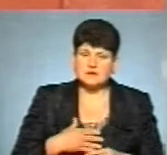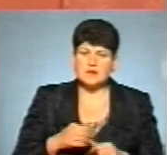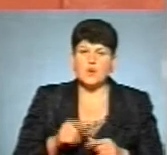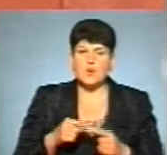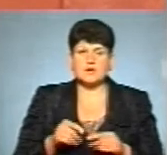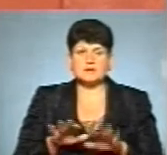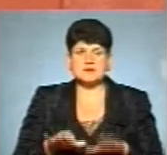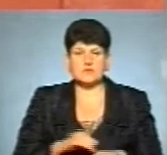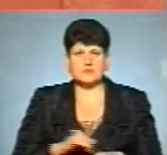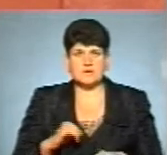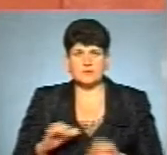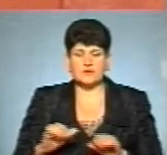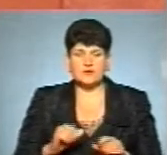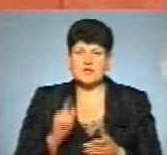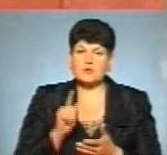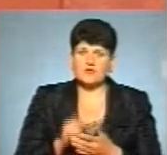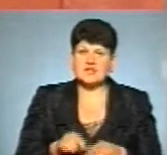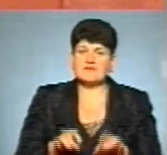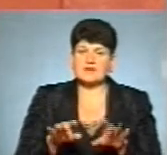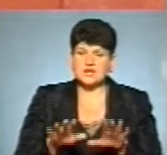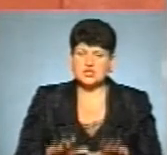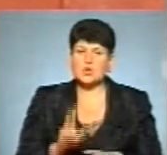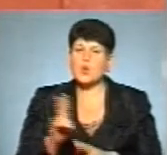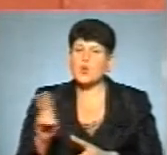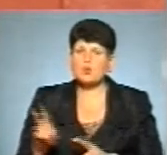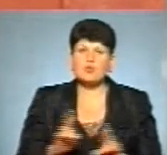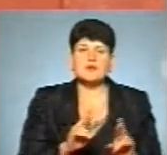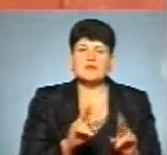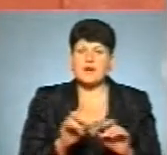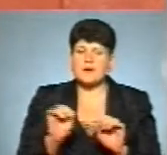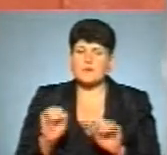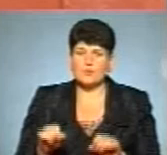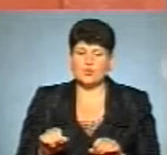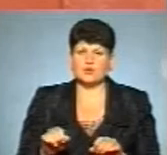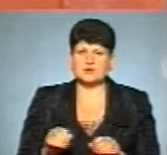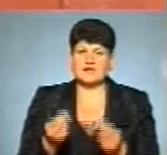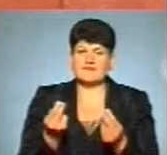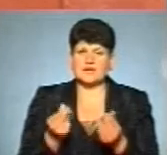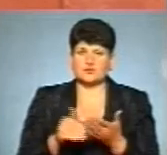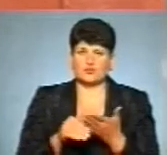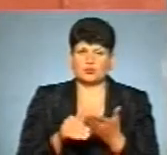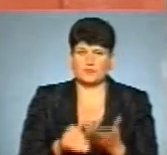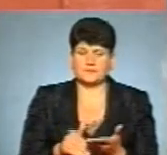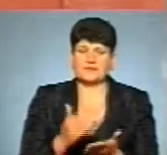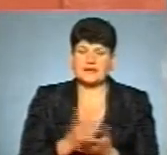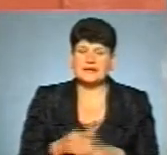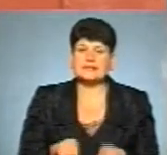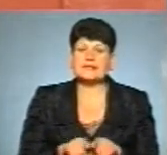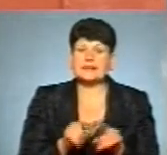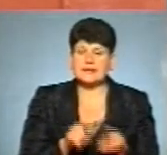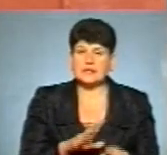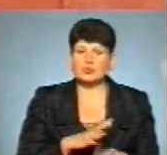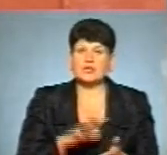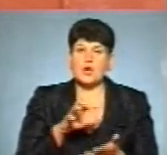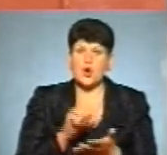органи місцевого самоврядування повинні вирішувати, кому і як вони можуть точково фінансово допомогти. Тому що є такі, які були на